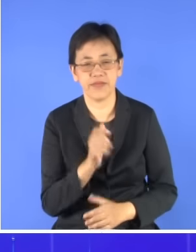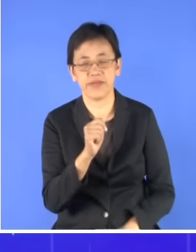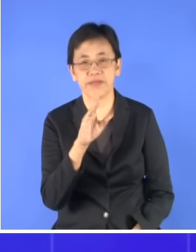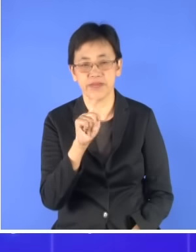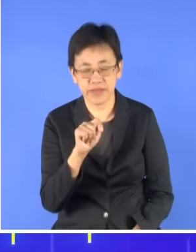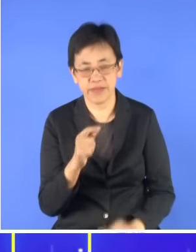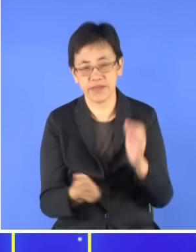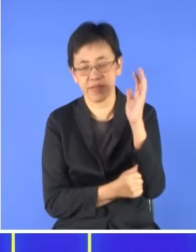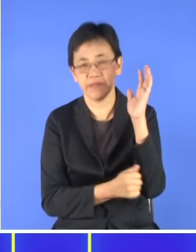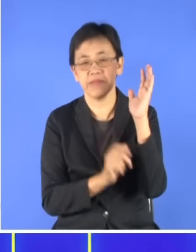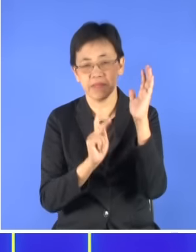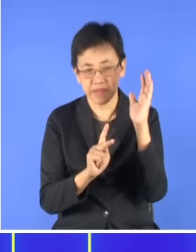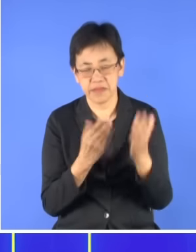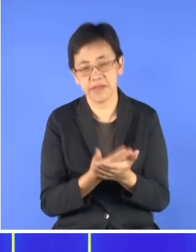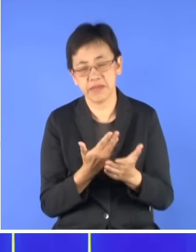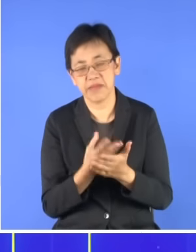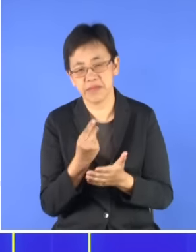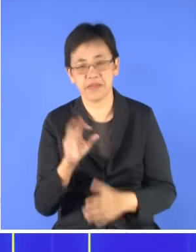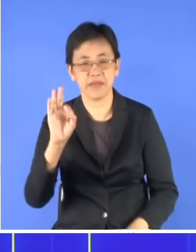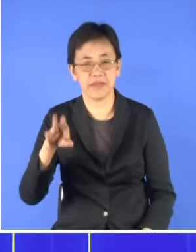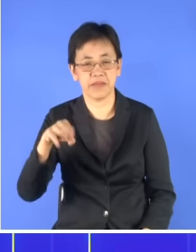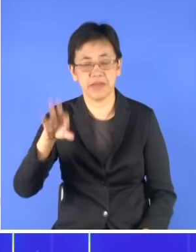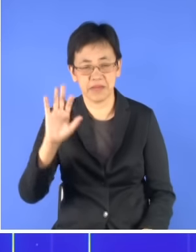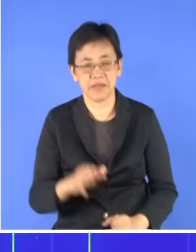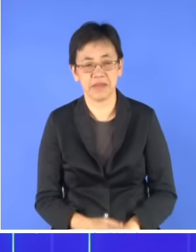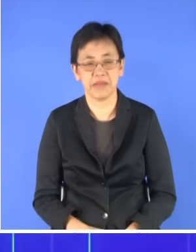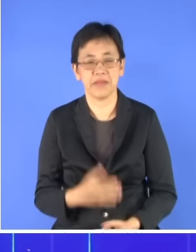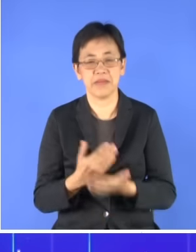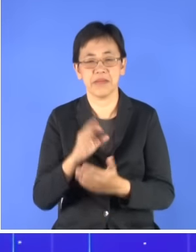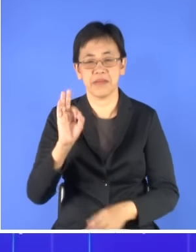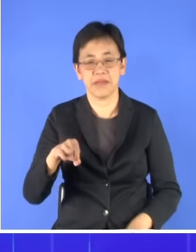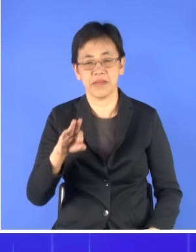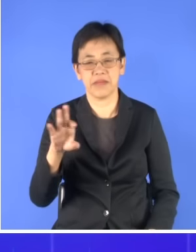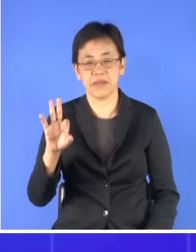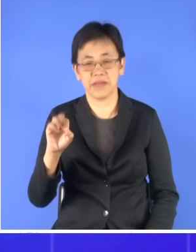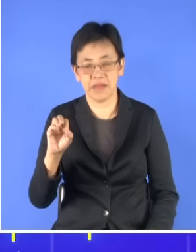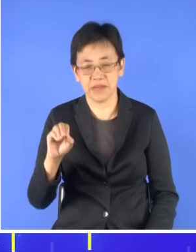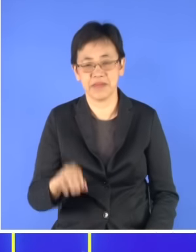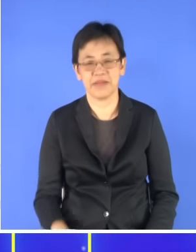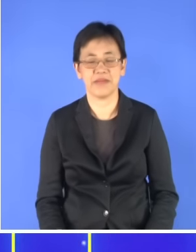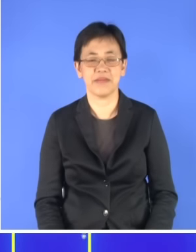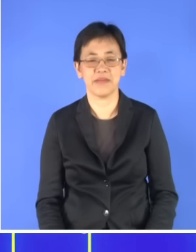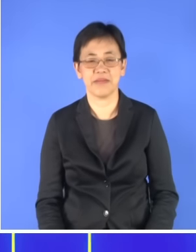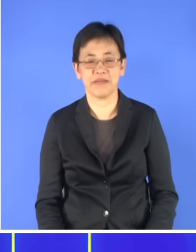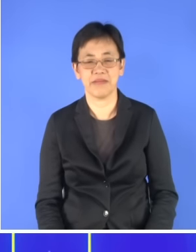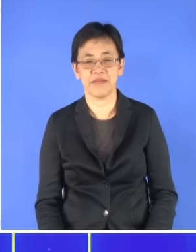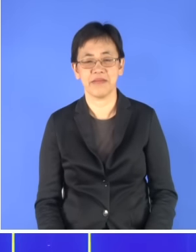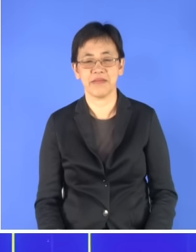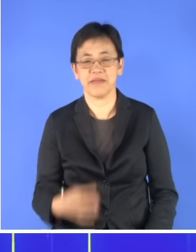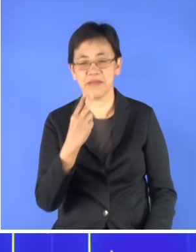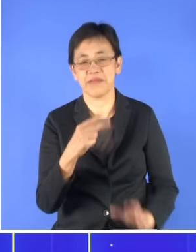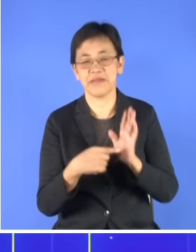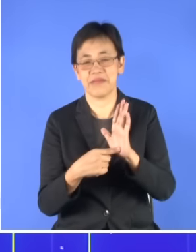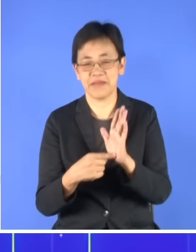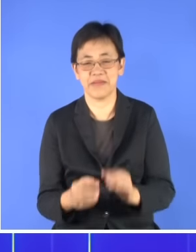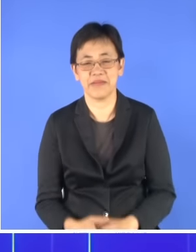ำนันเนี่ยโดยเฉพาะกำนันเนี่ยค่าตัดผมเนี่ย 9,000 กว่าบาทนะ 9,950 บาทเขาติดไว้เลย โอ ้ โห ดูดูดูข้างล่